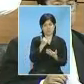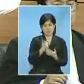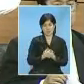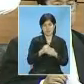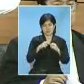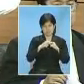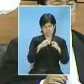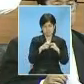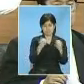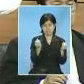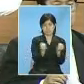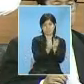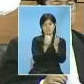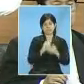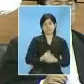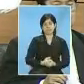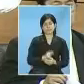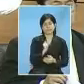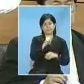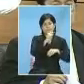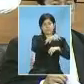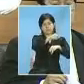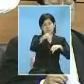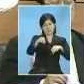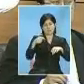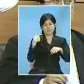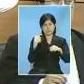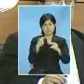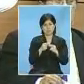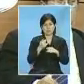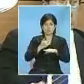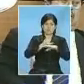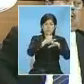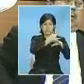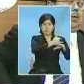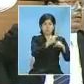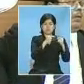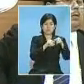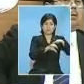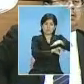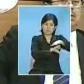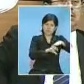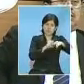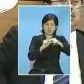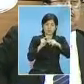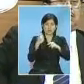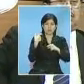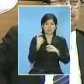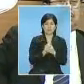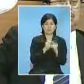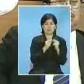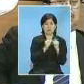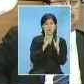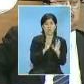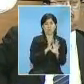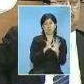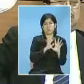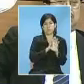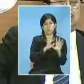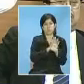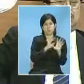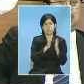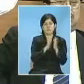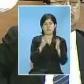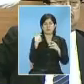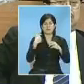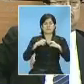เกิดปัญหาตามขึ้นมาเพราะว่าจำนวนแหล่งที่ขึ้นลงของจุดที่ไปตรงนั้นนะฮะมีจำนวนคนซึ่งพุกพ่านอยู่แล้วก็อาจจะ